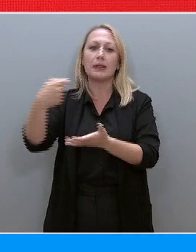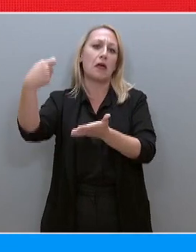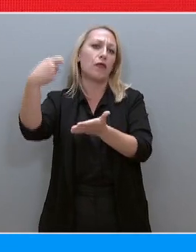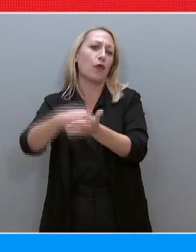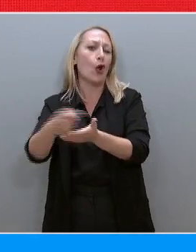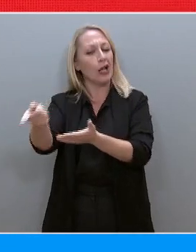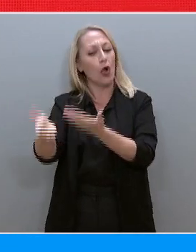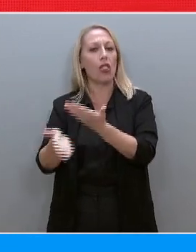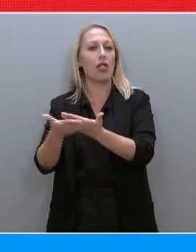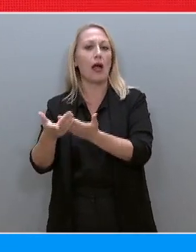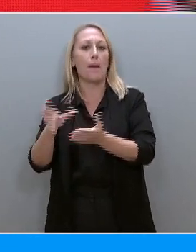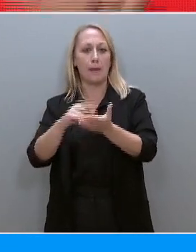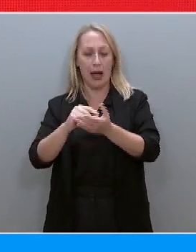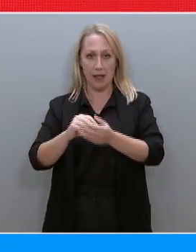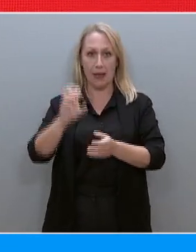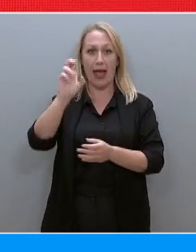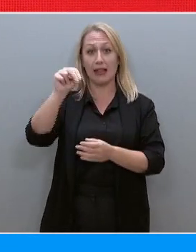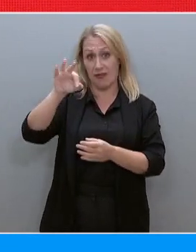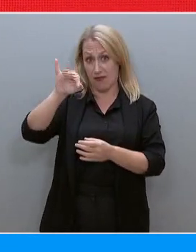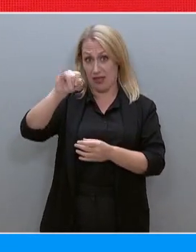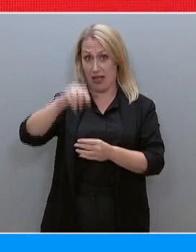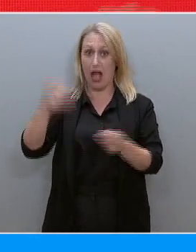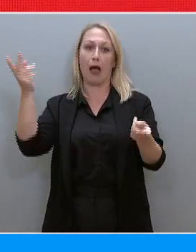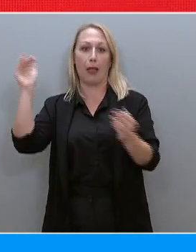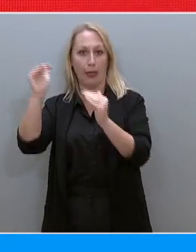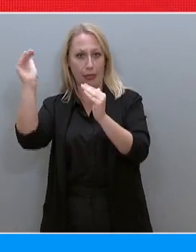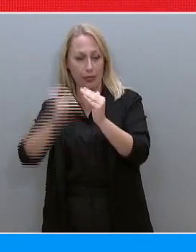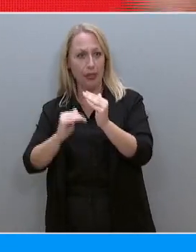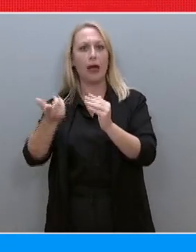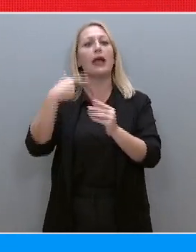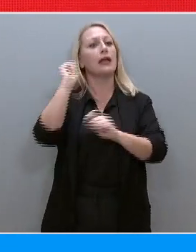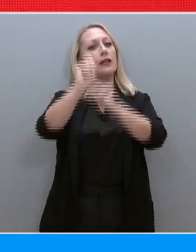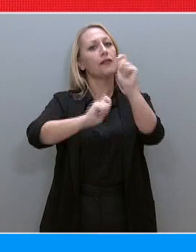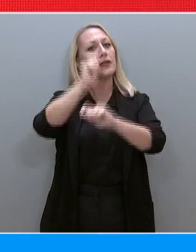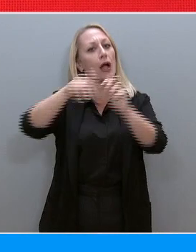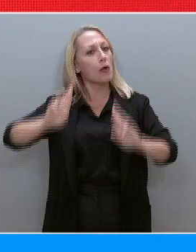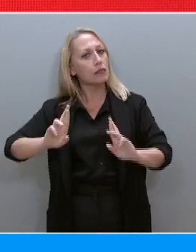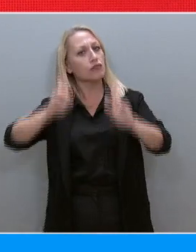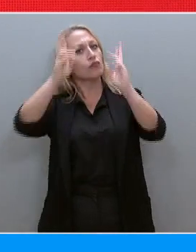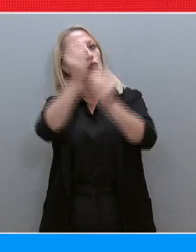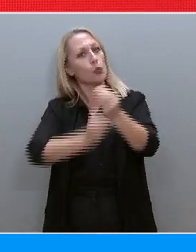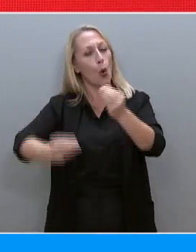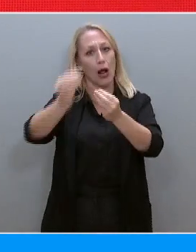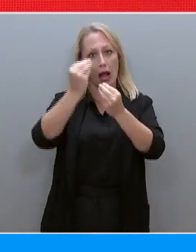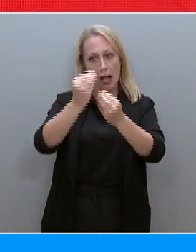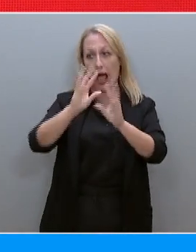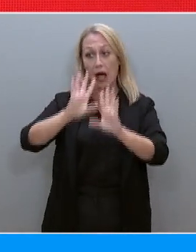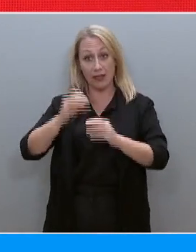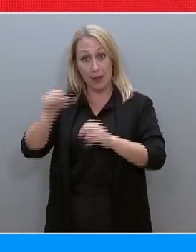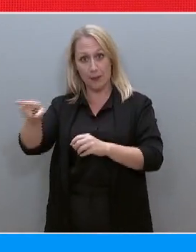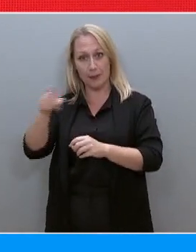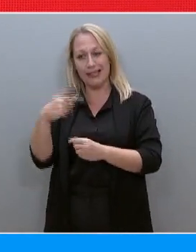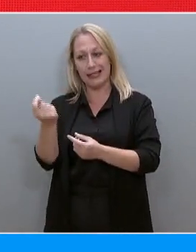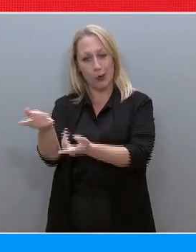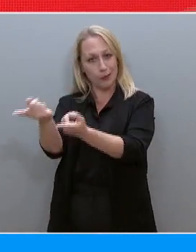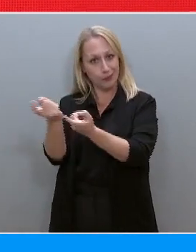μικρότερο έμφυα και αξιοποίηση, ανακαίνιση, ενεργειακή αξιοποίηση του ακινήτου τους, ώστε να